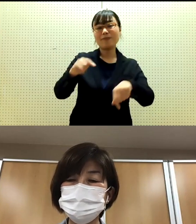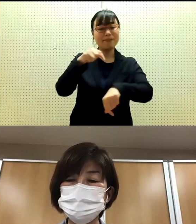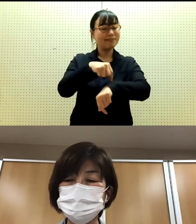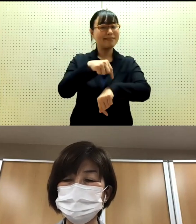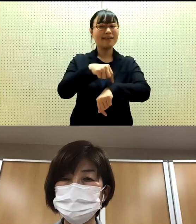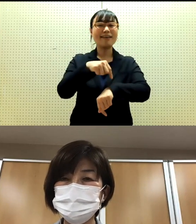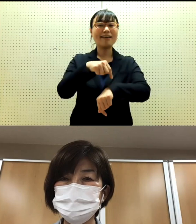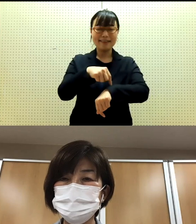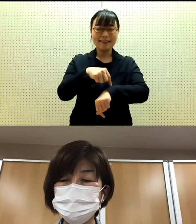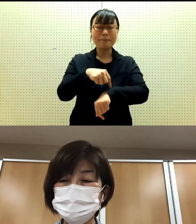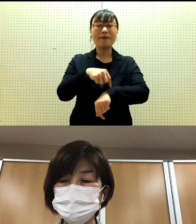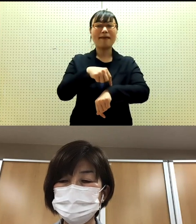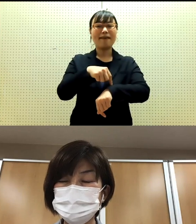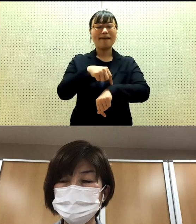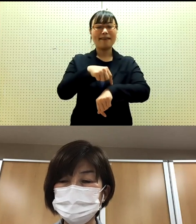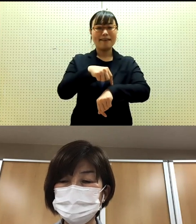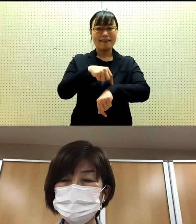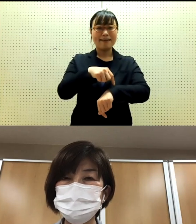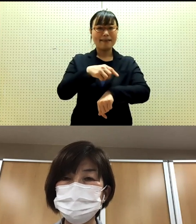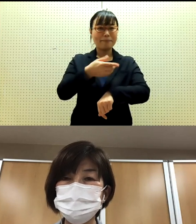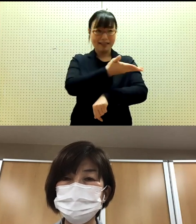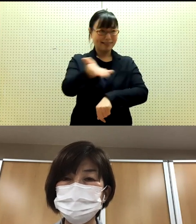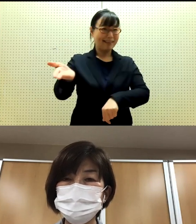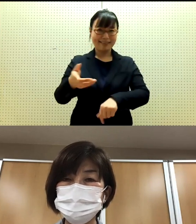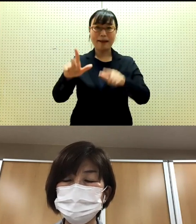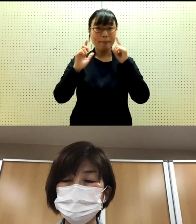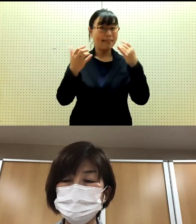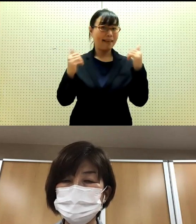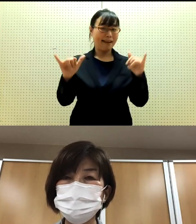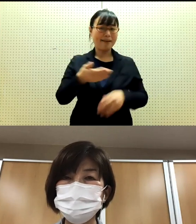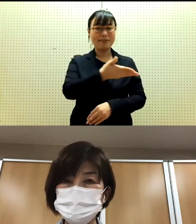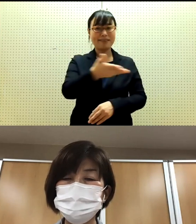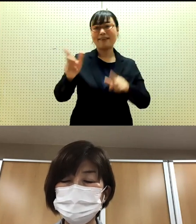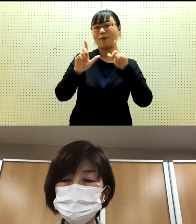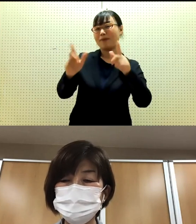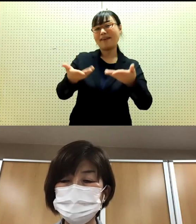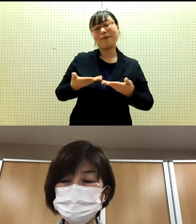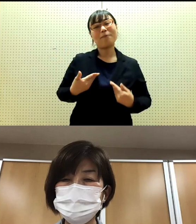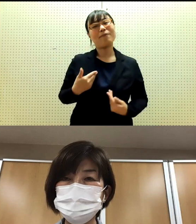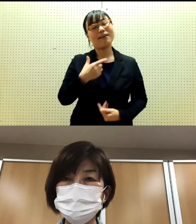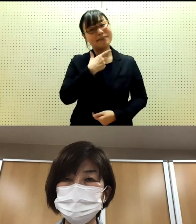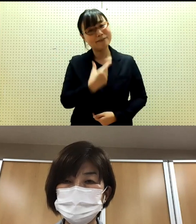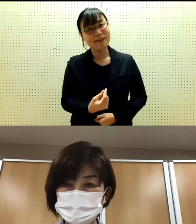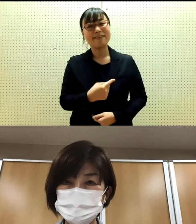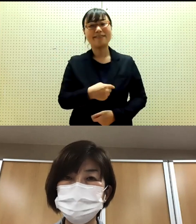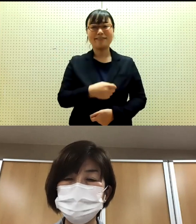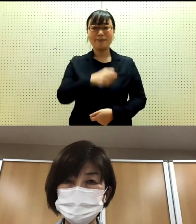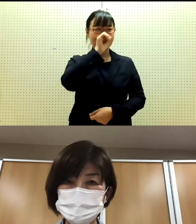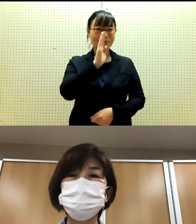の、パネラーの皆様にお答えいただきたいと思っておりますので、どうぞよろしくお願いいたします